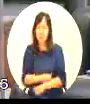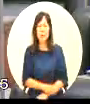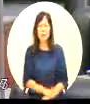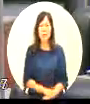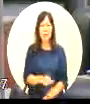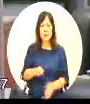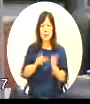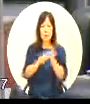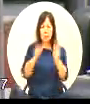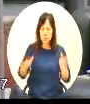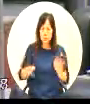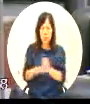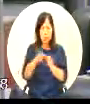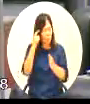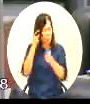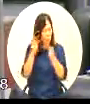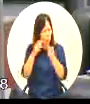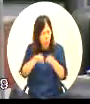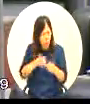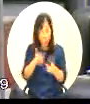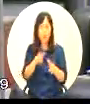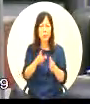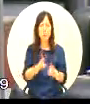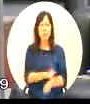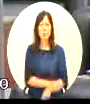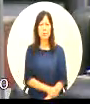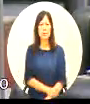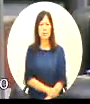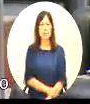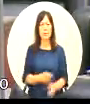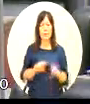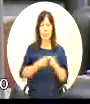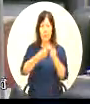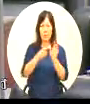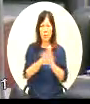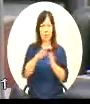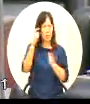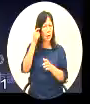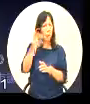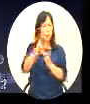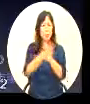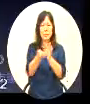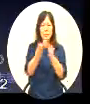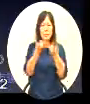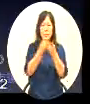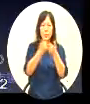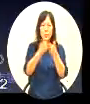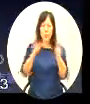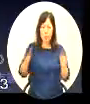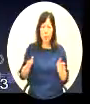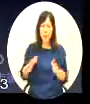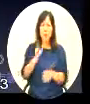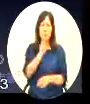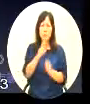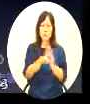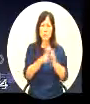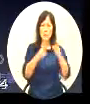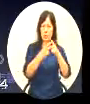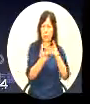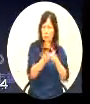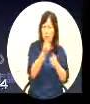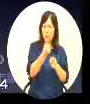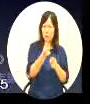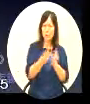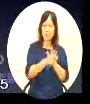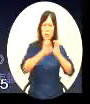间应该不算太短哦。所以第一个，我想在上个会期我一直提到